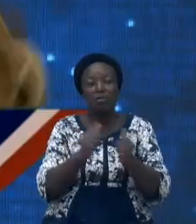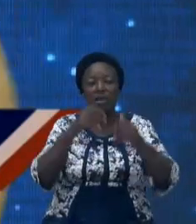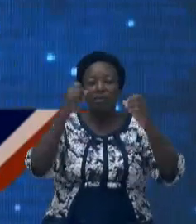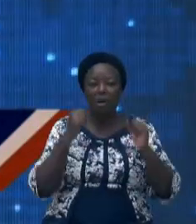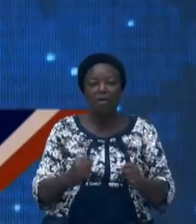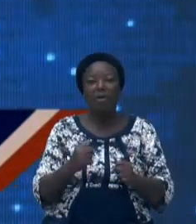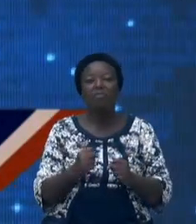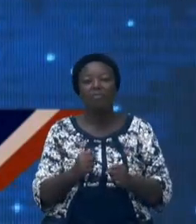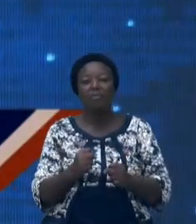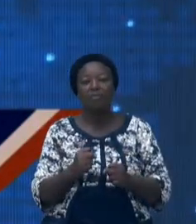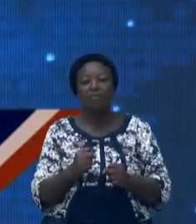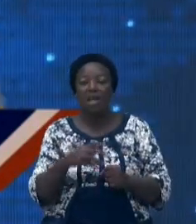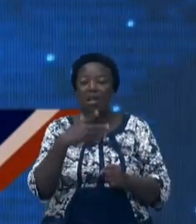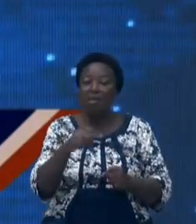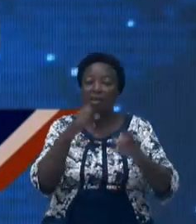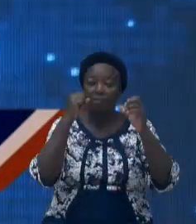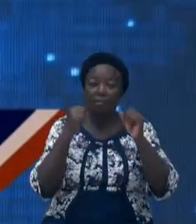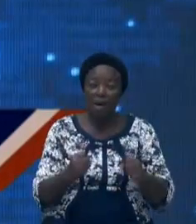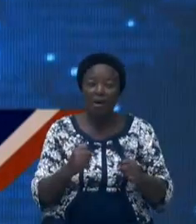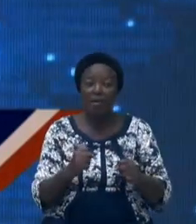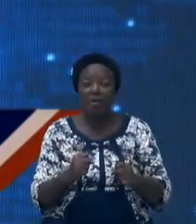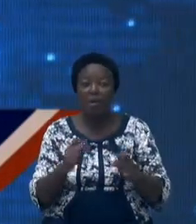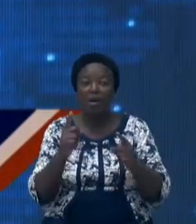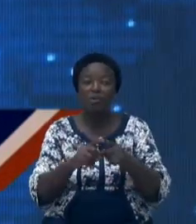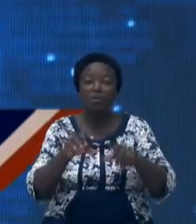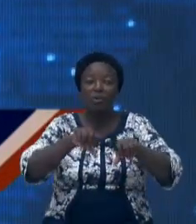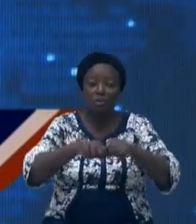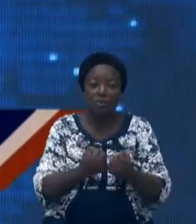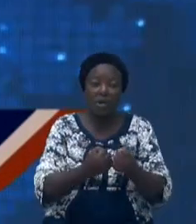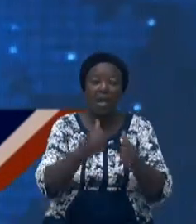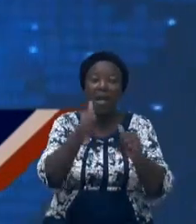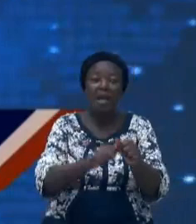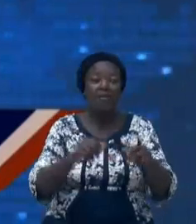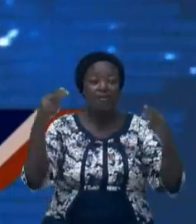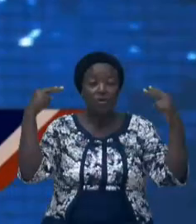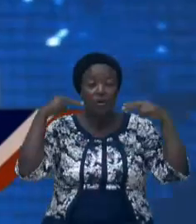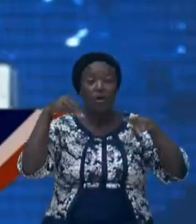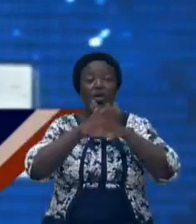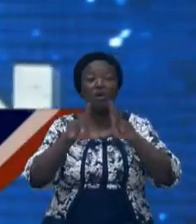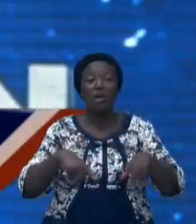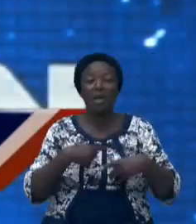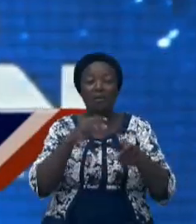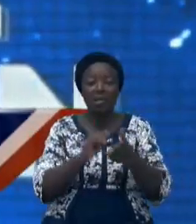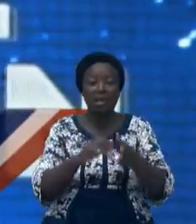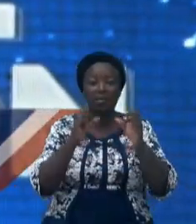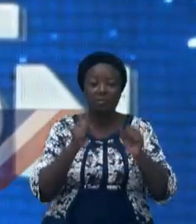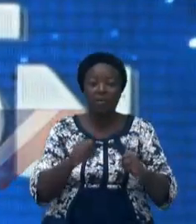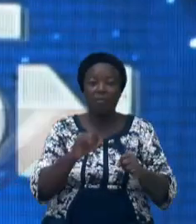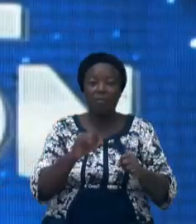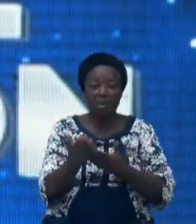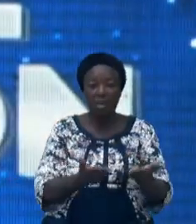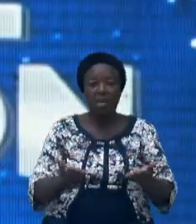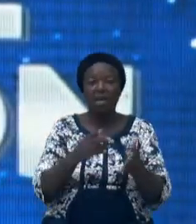nazareth illit saint-esprit et de force la puissance pour briser